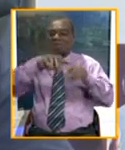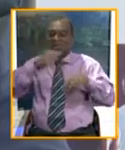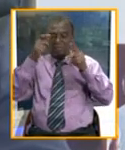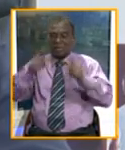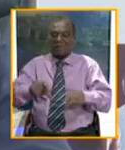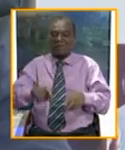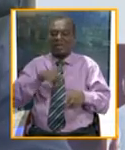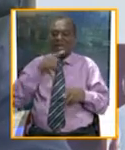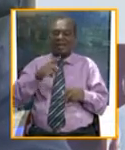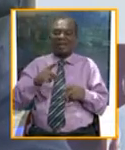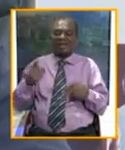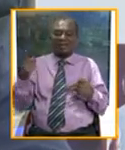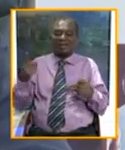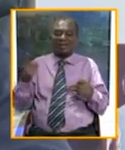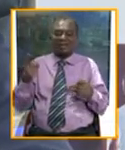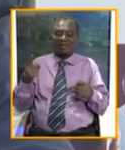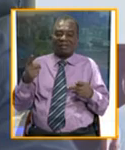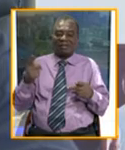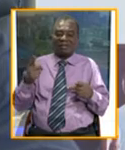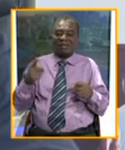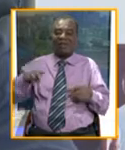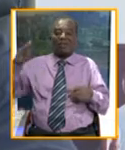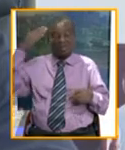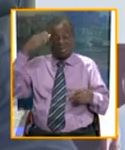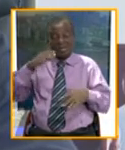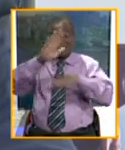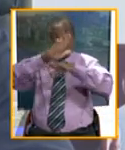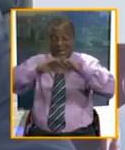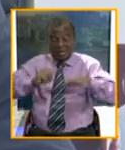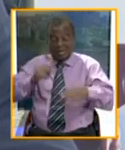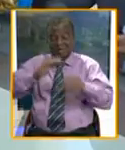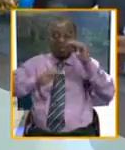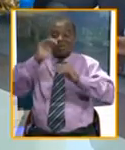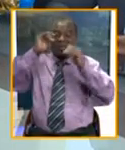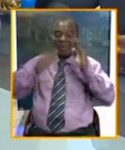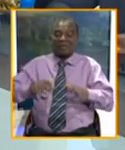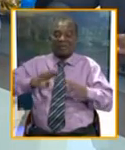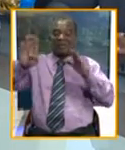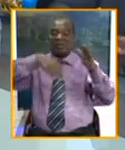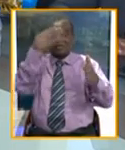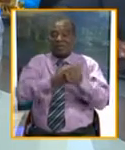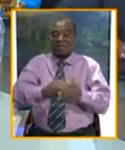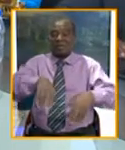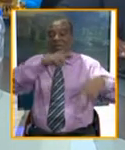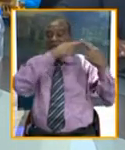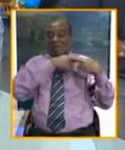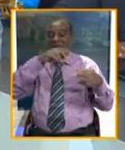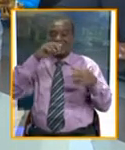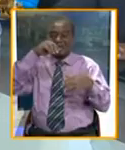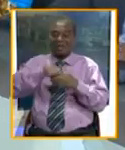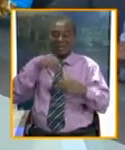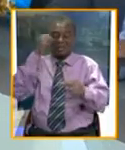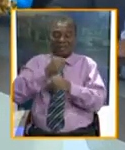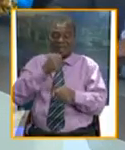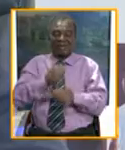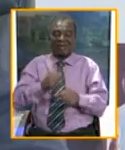moi-même et dans laquelle je vais loger? Bruno Koné a appelé les constructeurs de bâtiments à faire preuve de responsabilité dans l'exécution de leurs